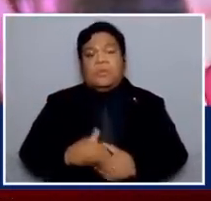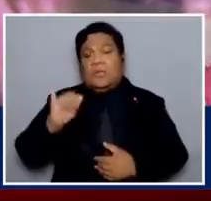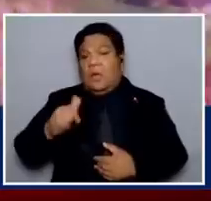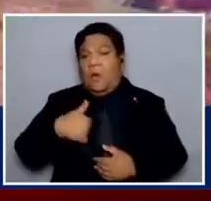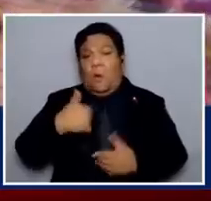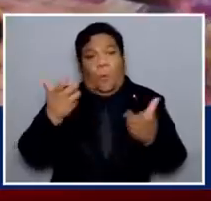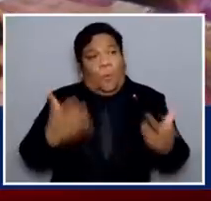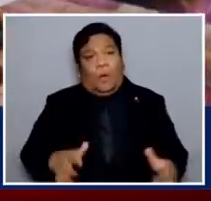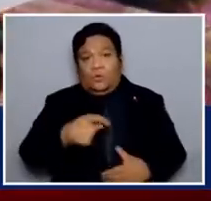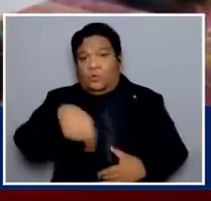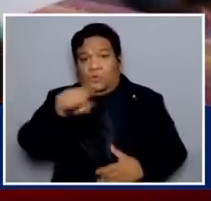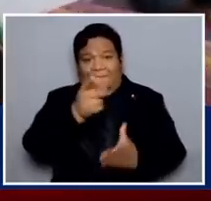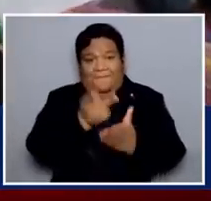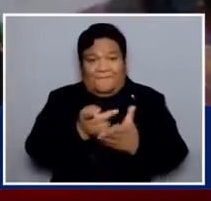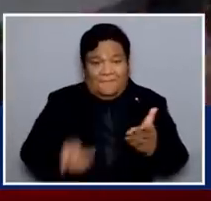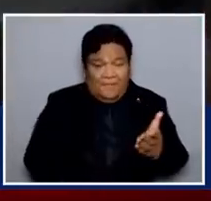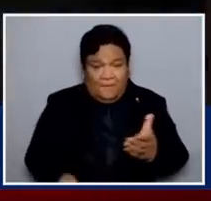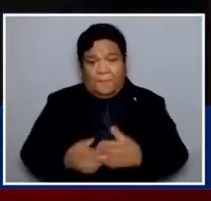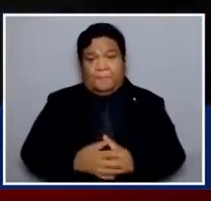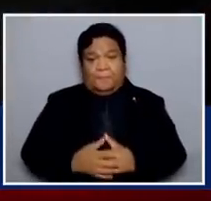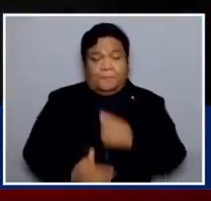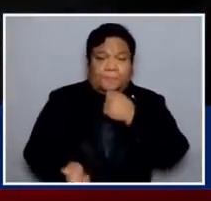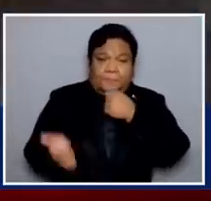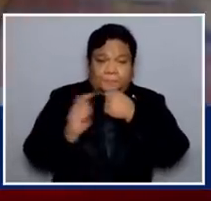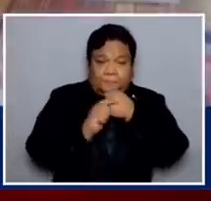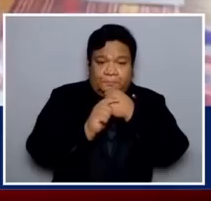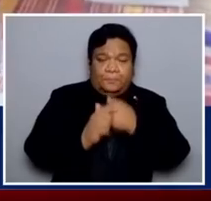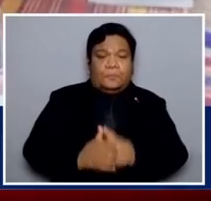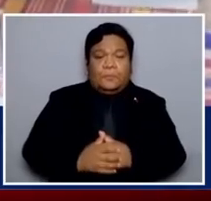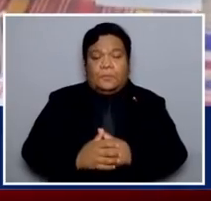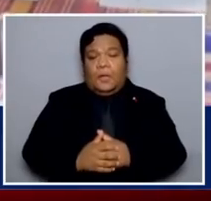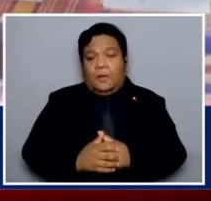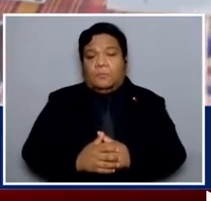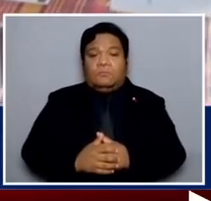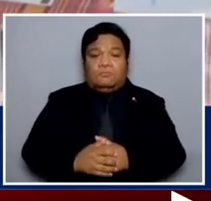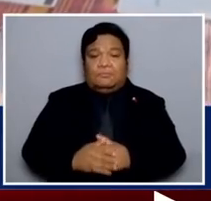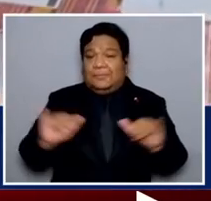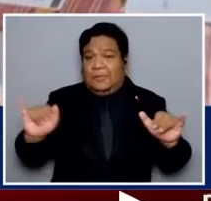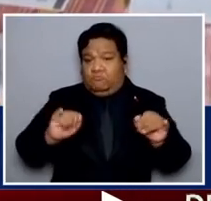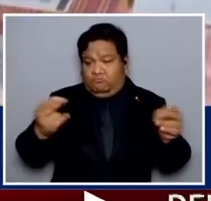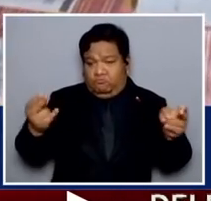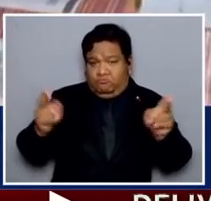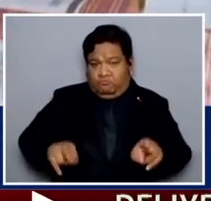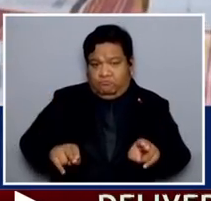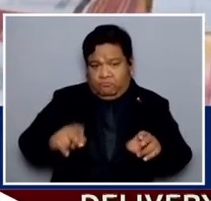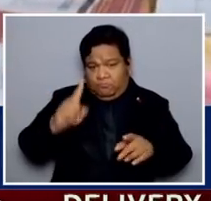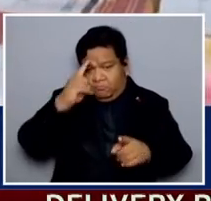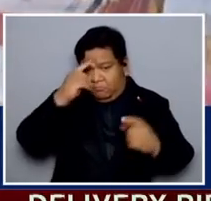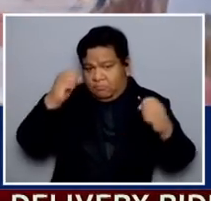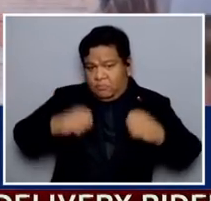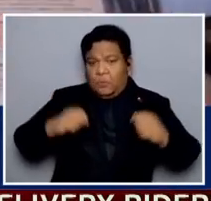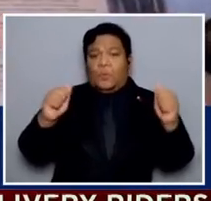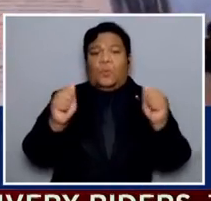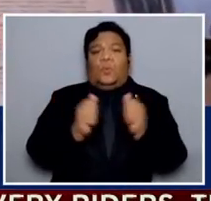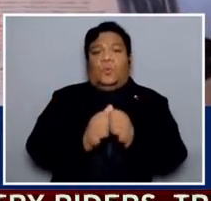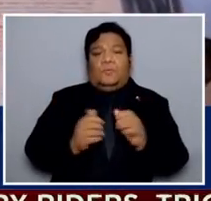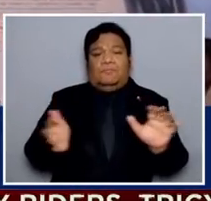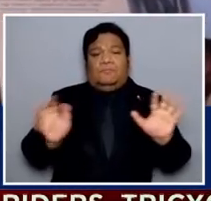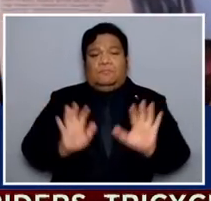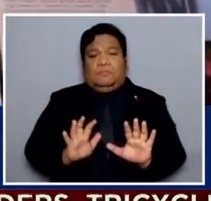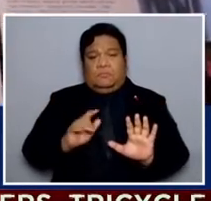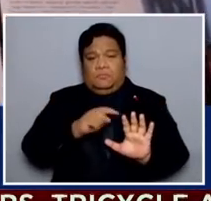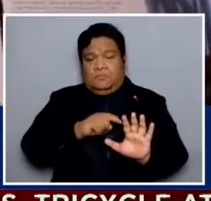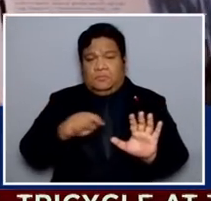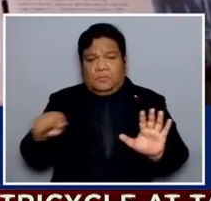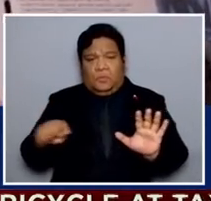piguin. Pumirma rin sa isang covenant sina VP Lenny at Senador Kiko kasama ng mga miyembro ng isang bubungan, isang koalisyon